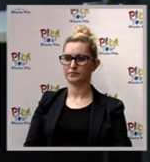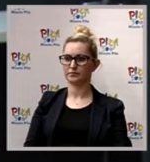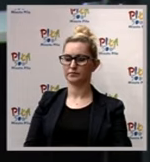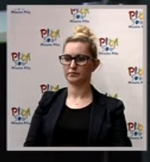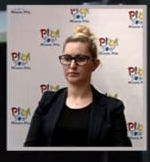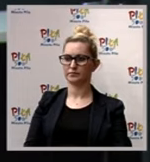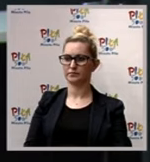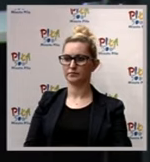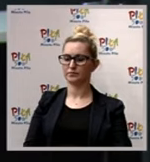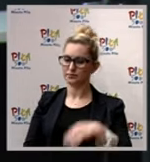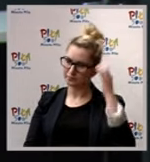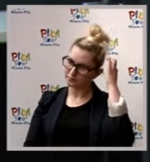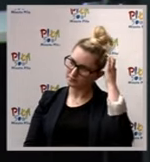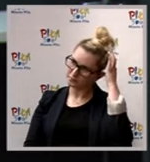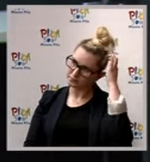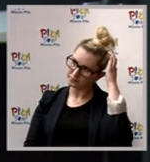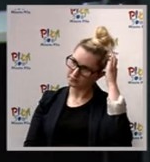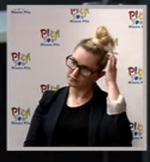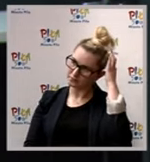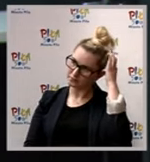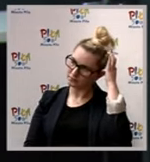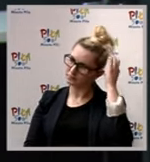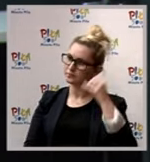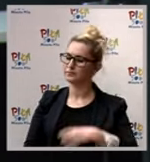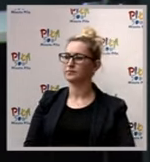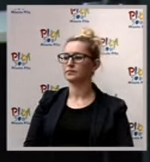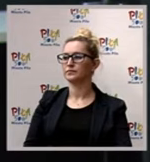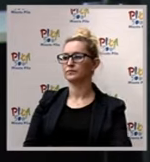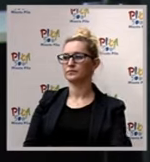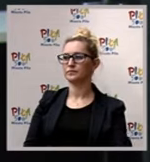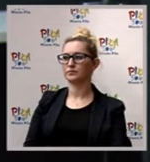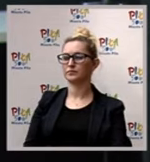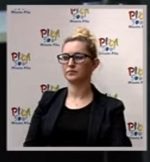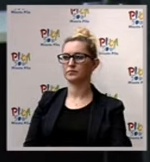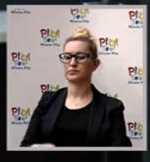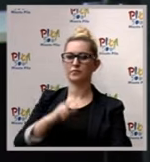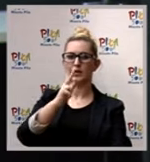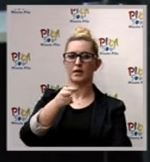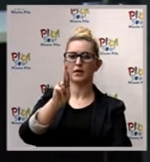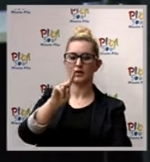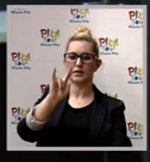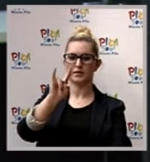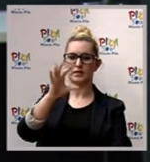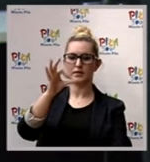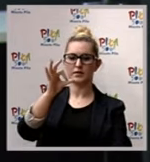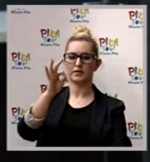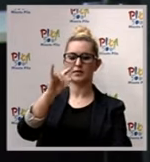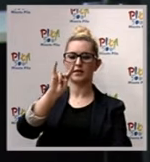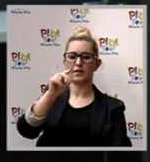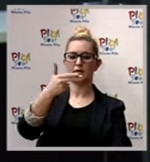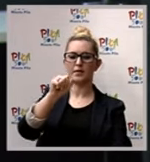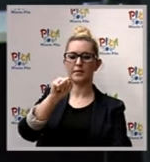wybrany na ławnika do Sądu Okręgowego w Poznaniu, ośrodek zamiejscowy w Pile. Krystyna Wylegała.